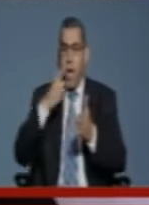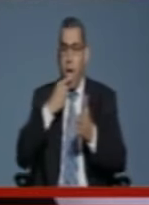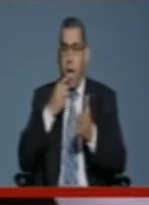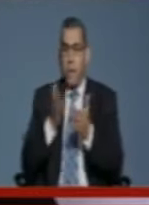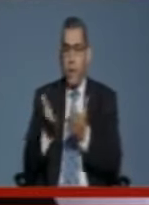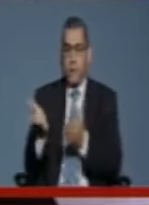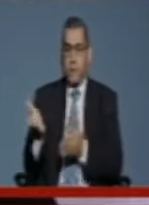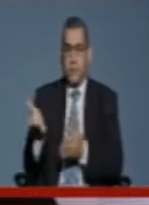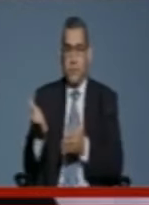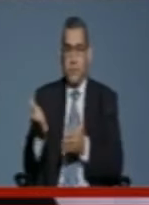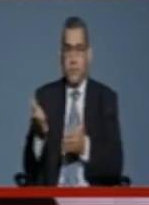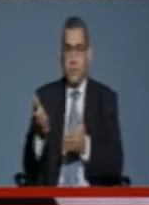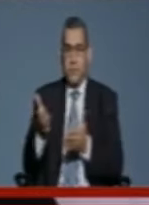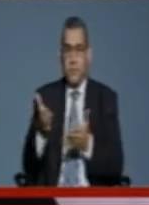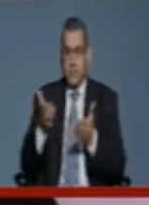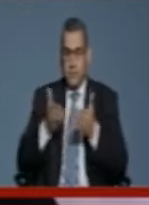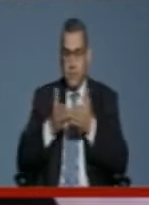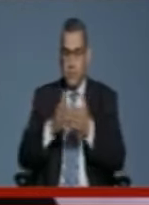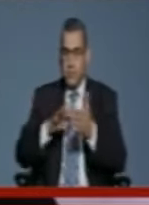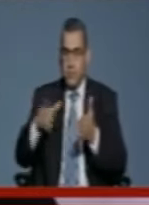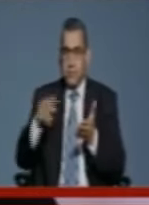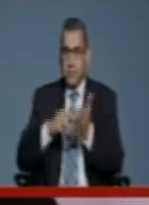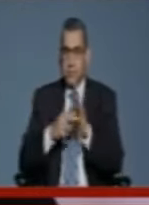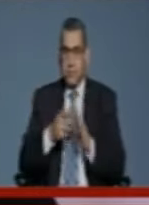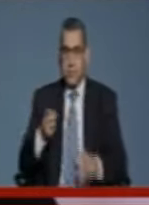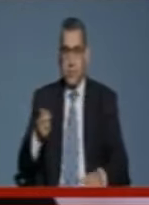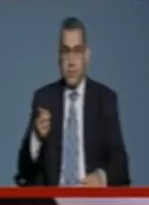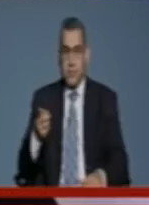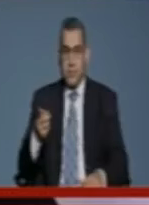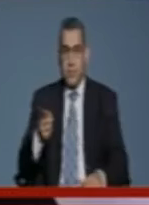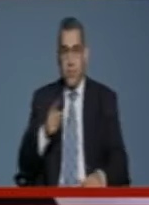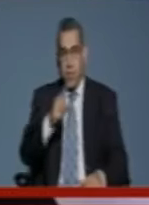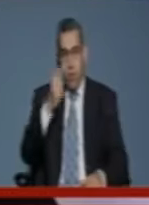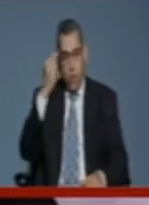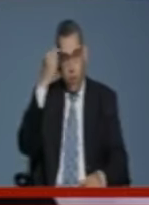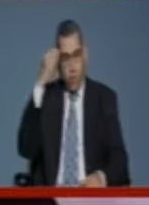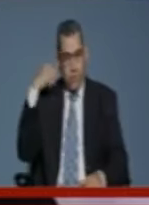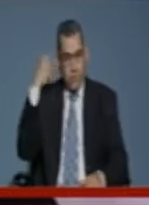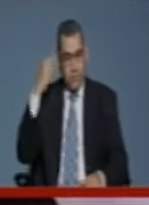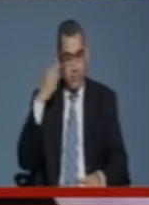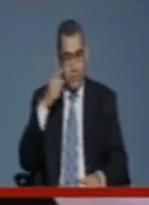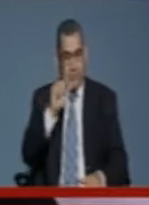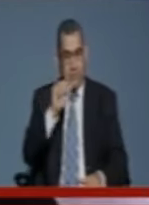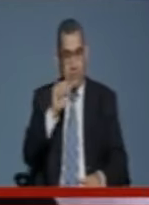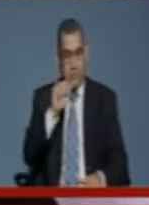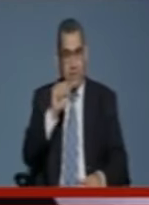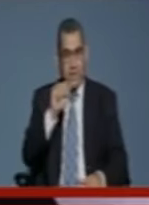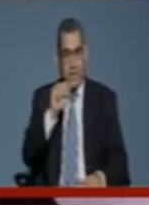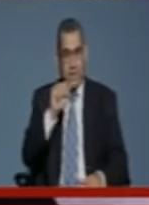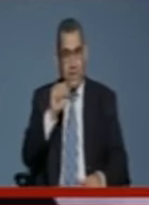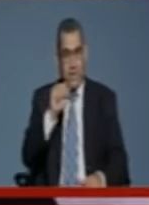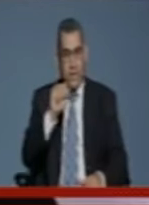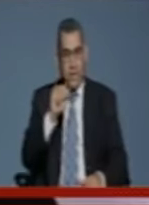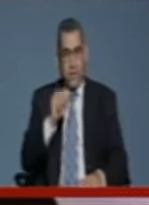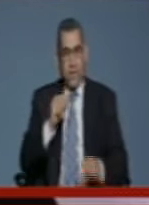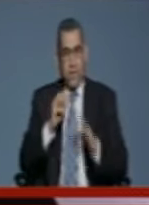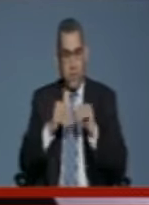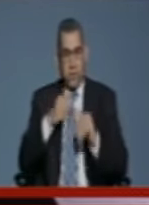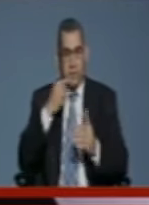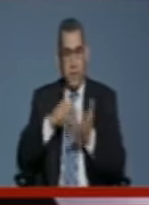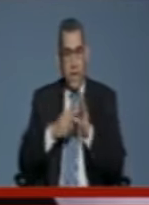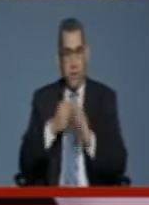انا عايز اقول لكم على حاجه، اوعوا تتصوروا ان انا كمصري زيكم